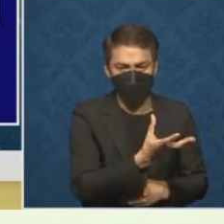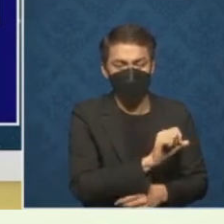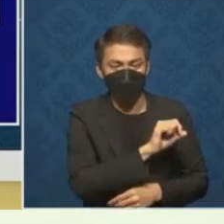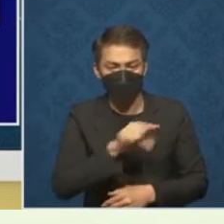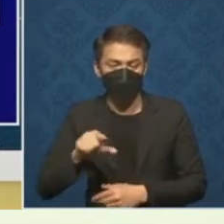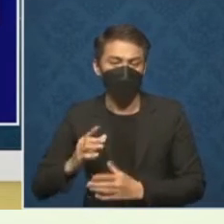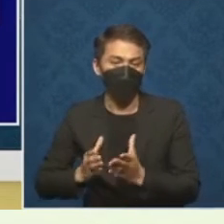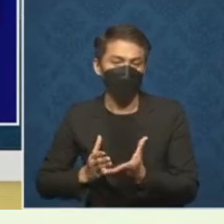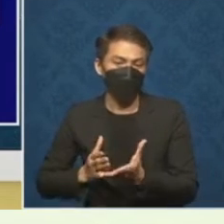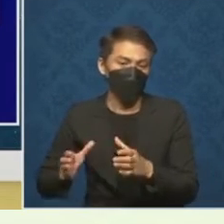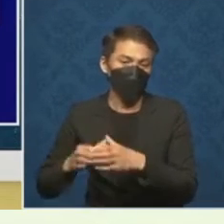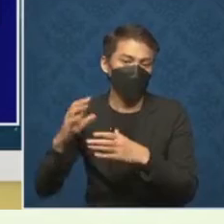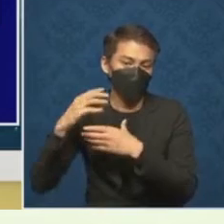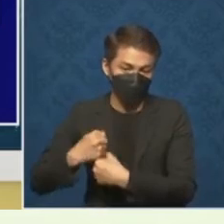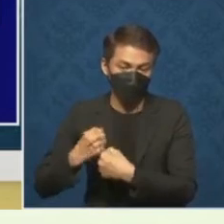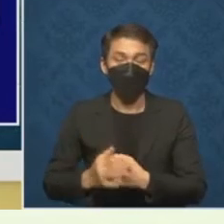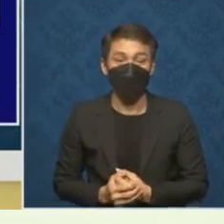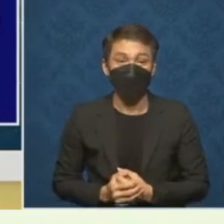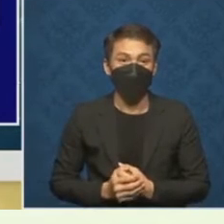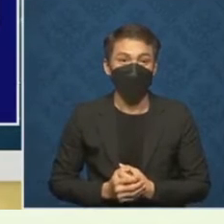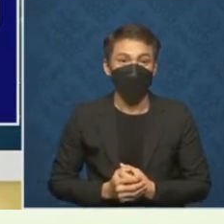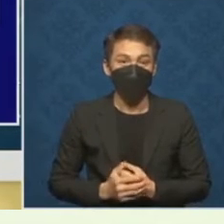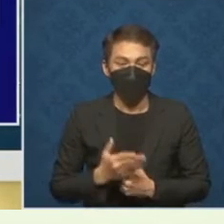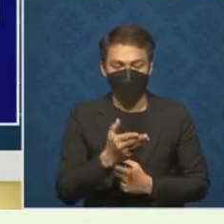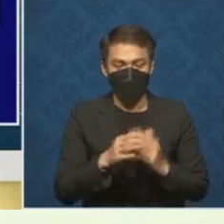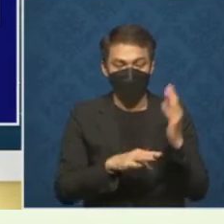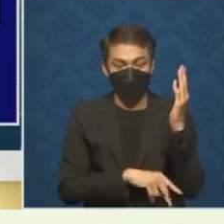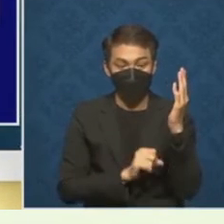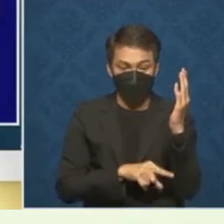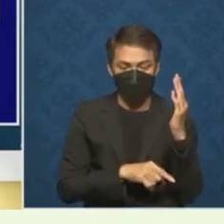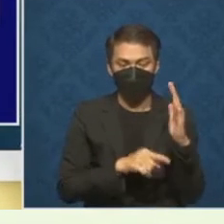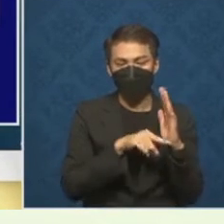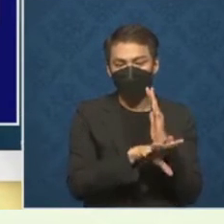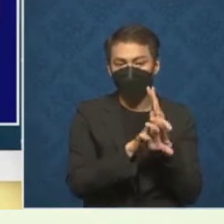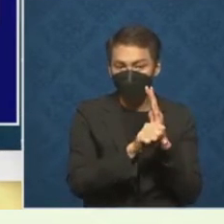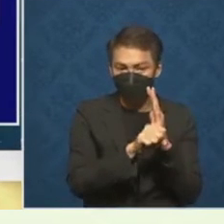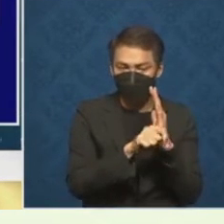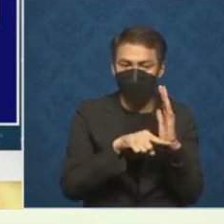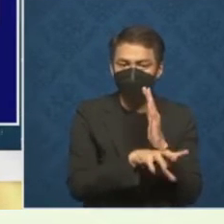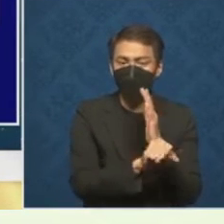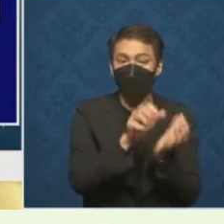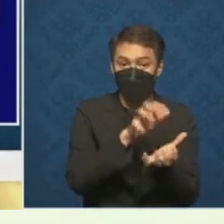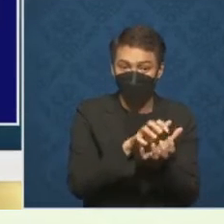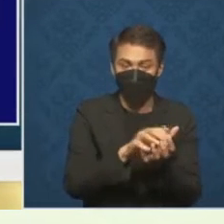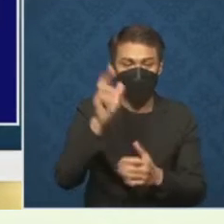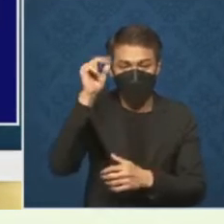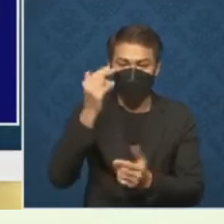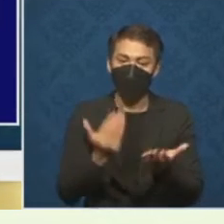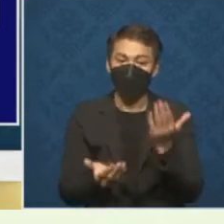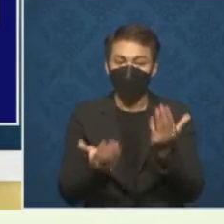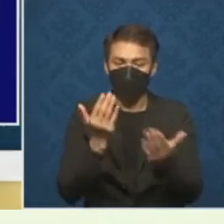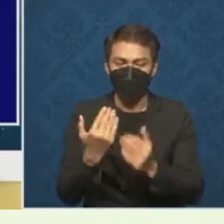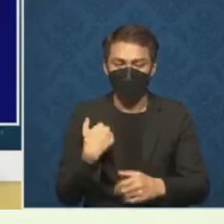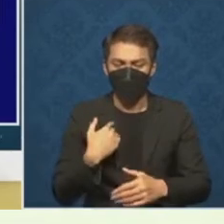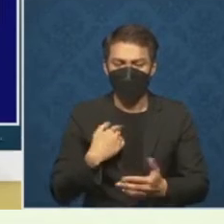ฉะนั้นที่ลำปางก็ดีสมุทรปราการนครศรีนะฮะผมส่งคำร้องและพยานหลักฐานให้กกต.